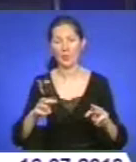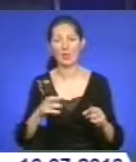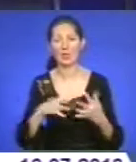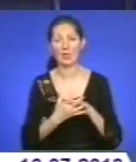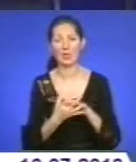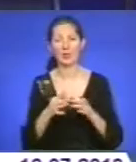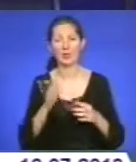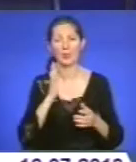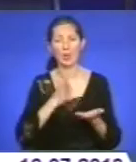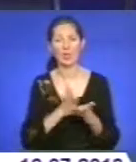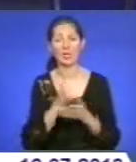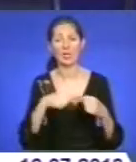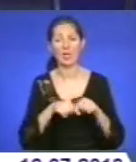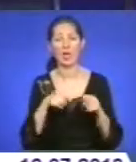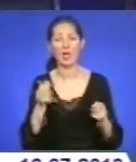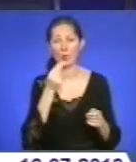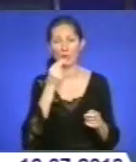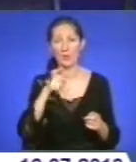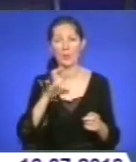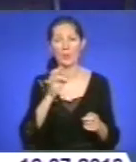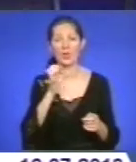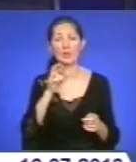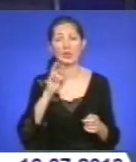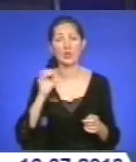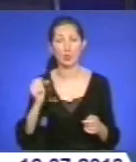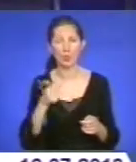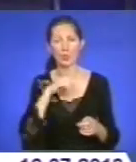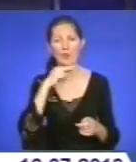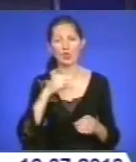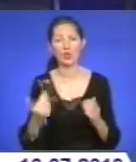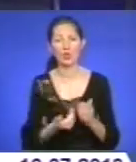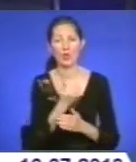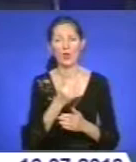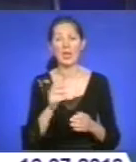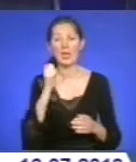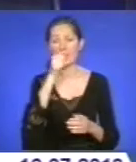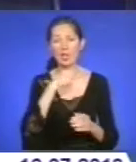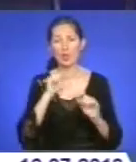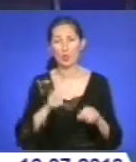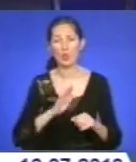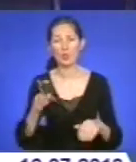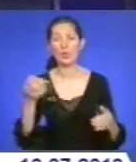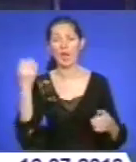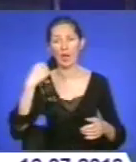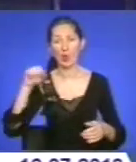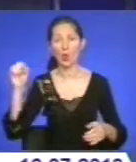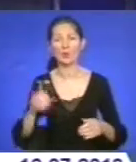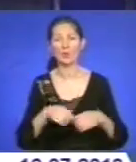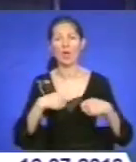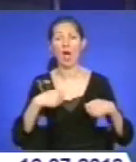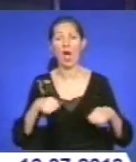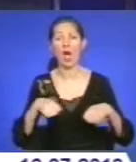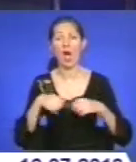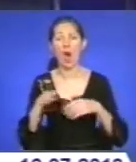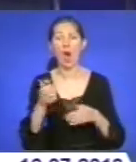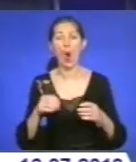продовольства Микола Присяжнюк. І зауважив, що новий маркетинговий рік може стати рекордним за обсягами експорту зерна. Прогнозований